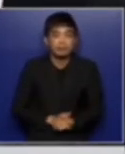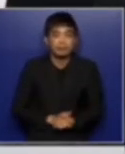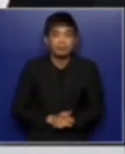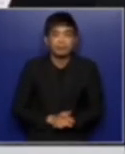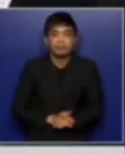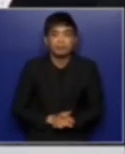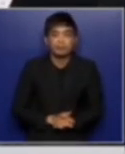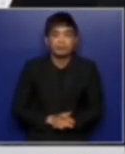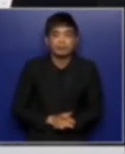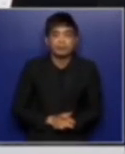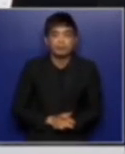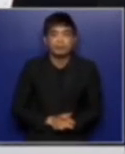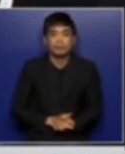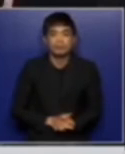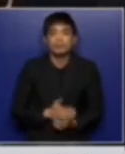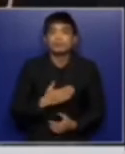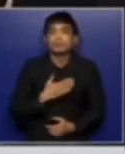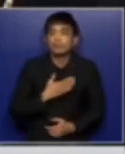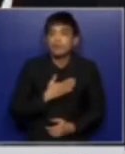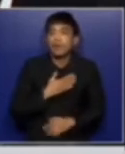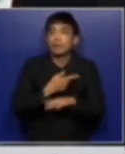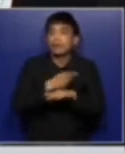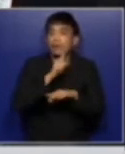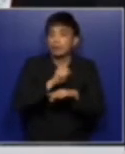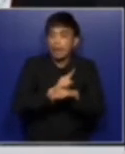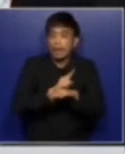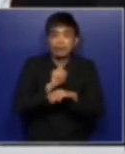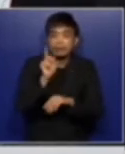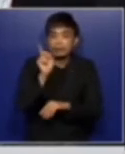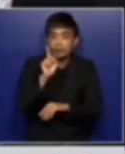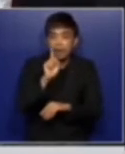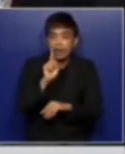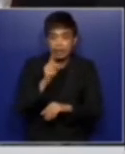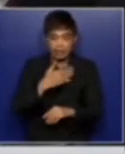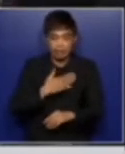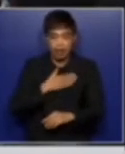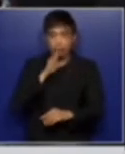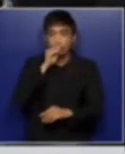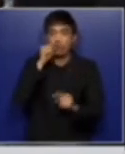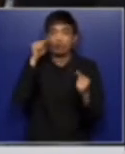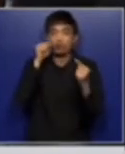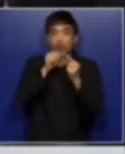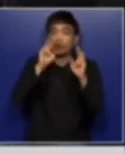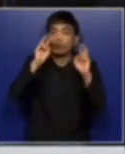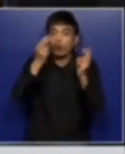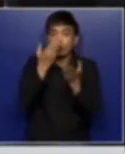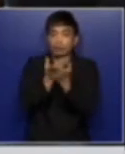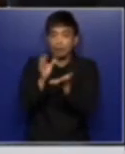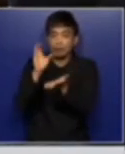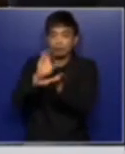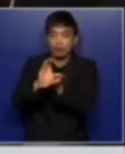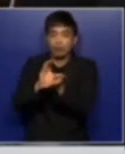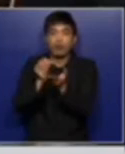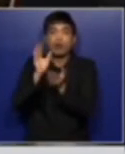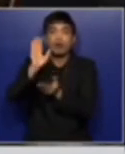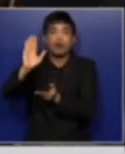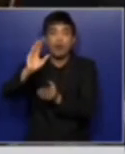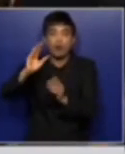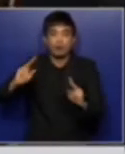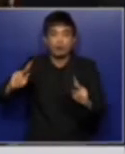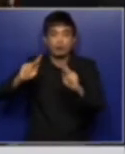ท่านประธานครับผมพูดถึงงบของกระทรวงกลาโหมปีนี้นะครับ 223,000